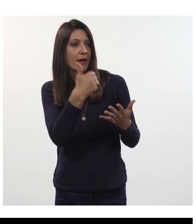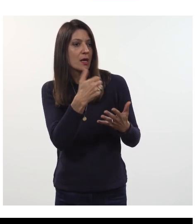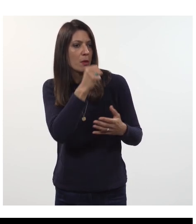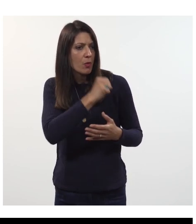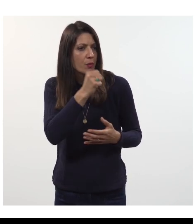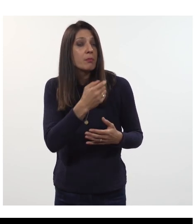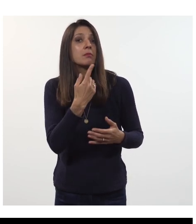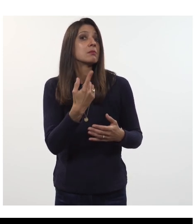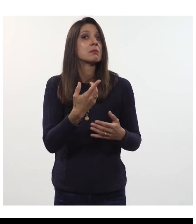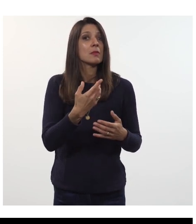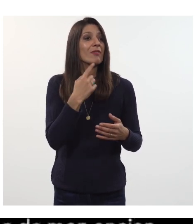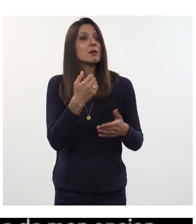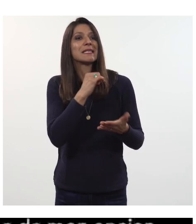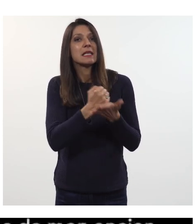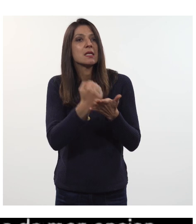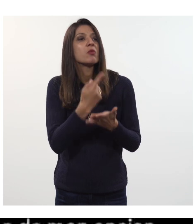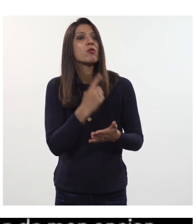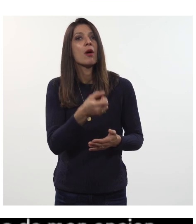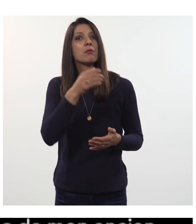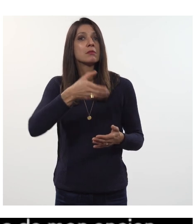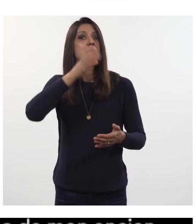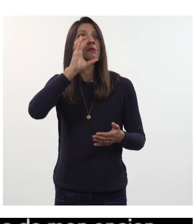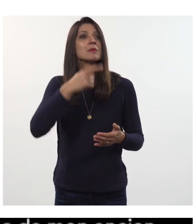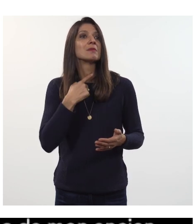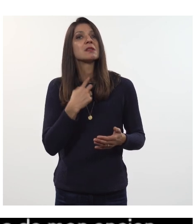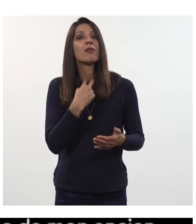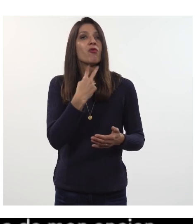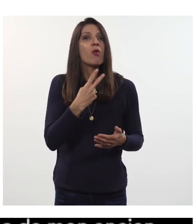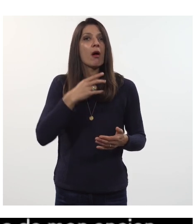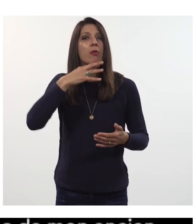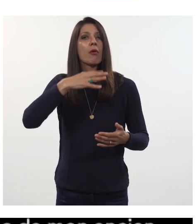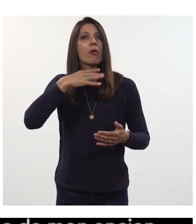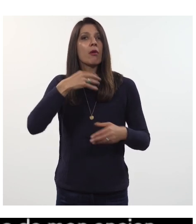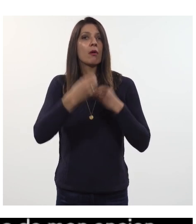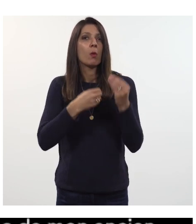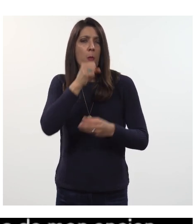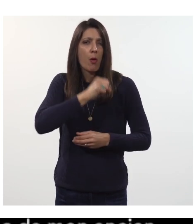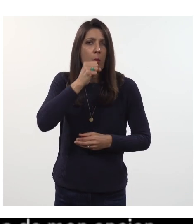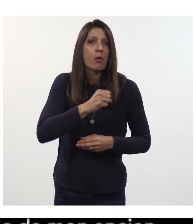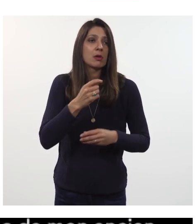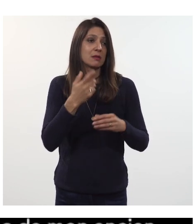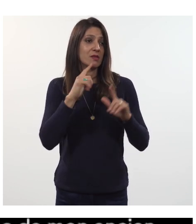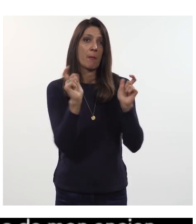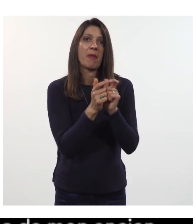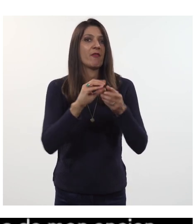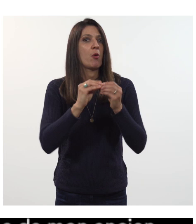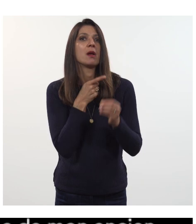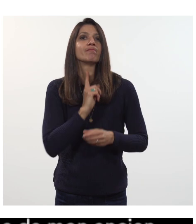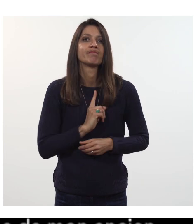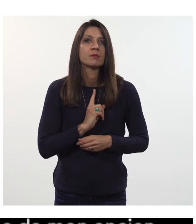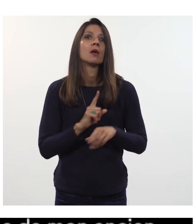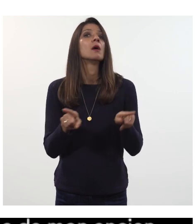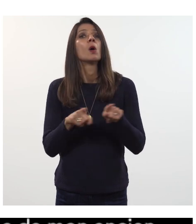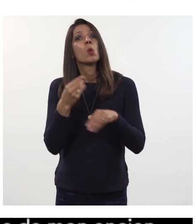suite? Est-ce qu'elle a une voix gargouillante, une voix voilée? Ça, c'est des signes de troubles de la déglutition. Et puis, sinon,